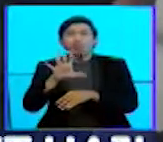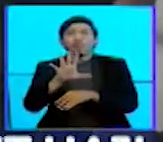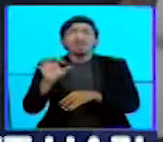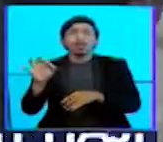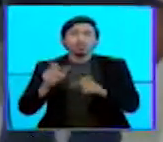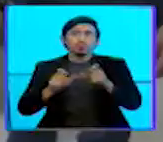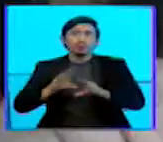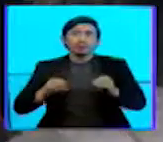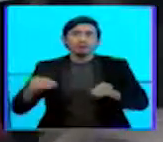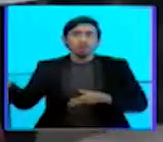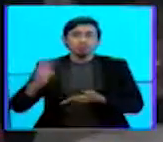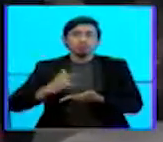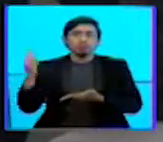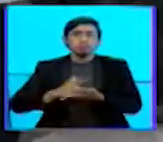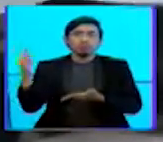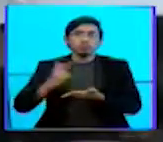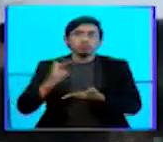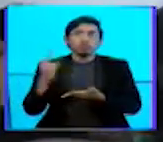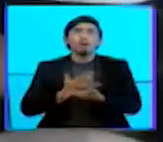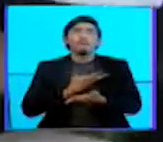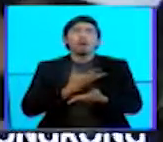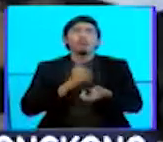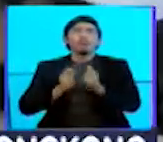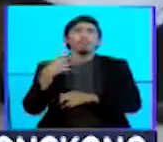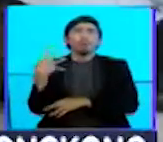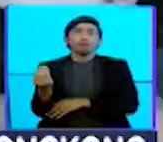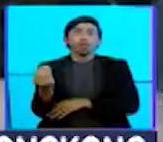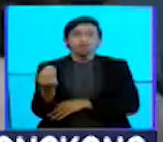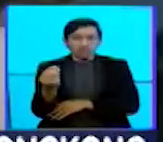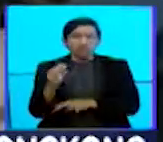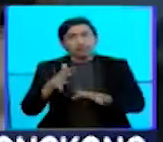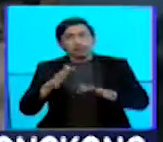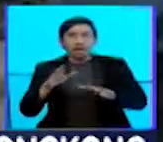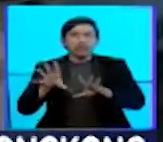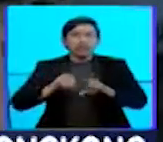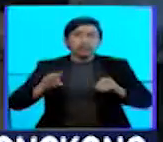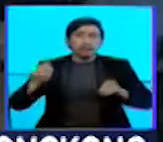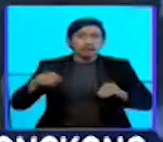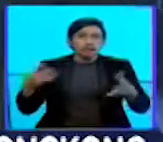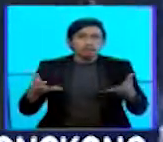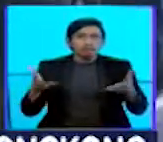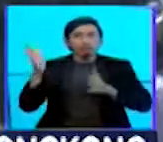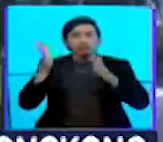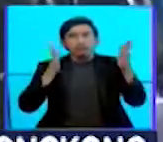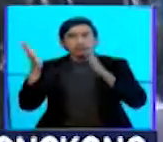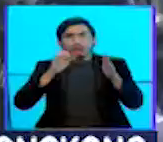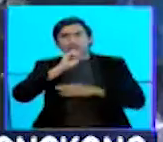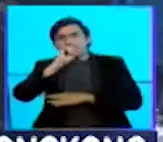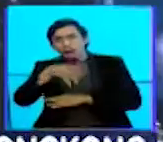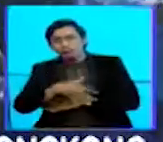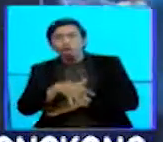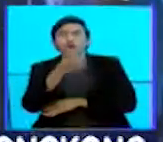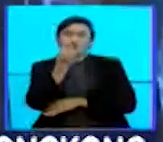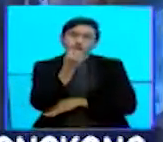di Bandara Juanda untuk mudik lebaran rata-rata pekerja migran tiba dari Malaysia Singapura dan Hongkong